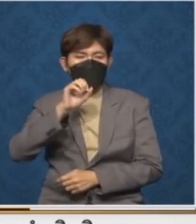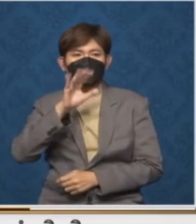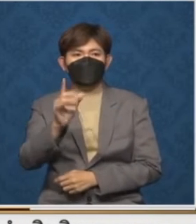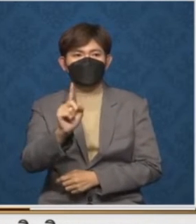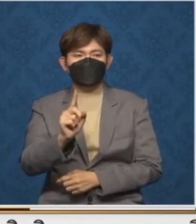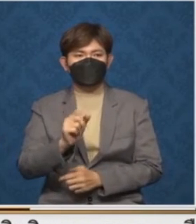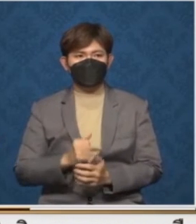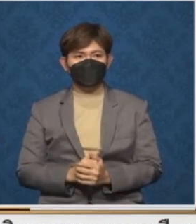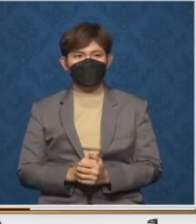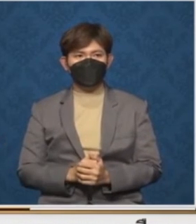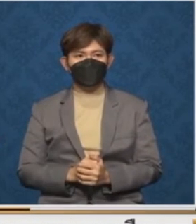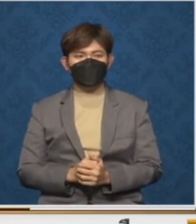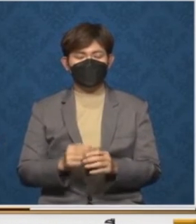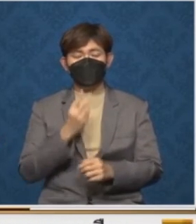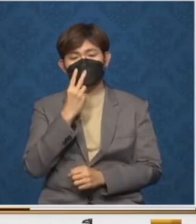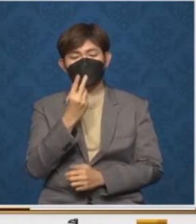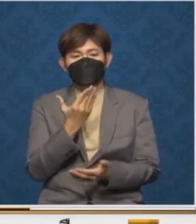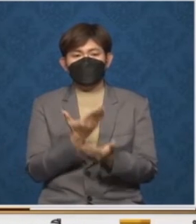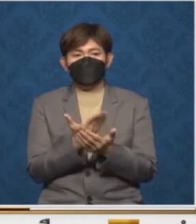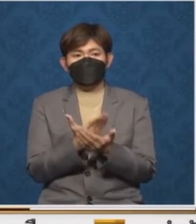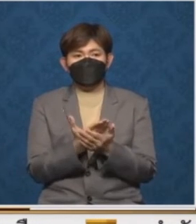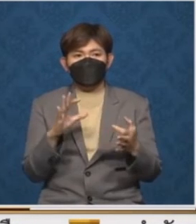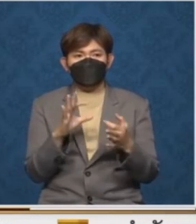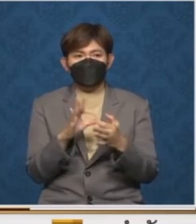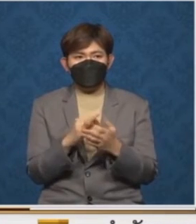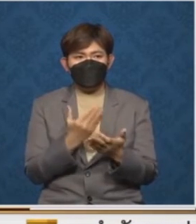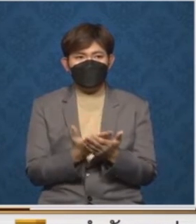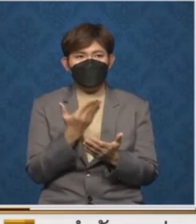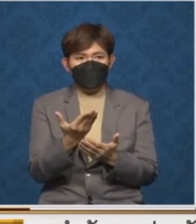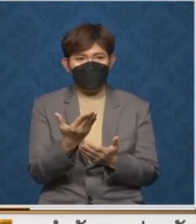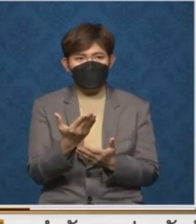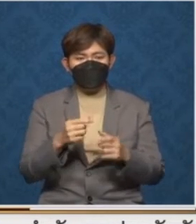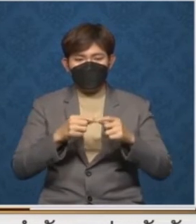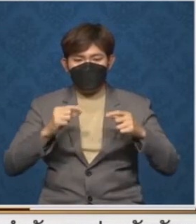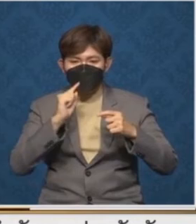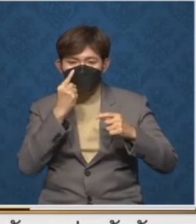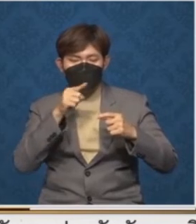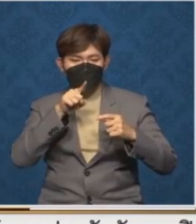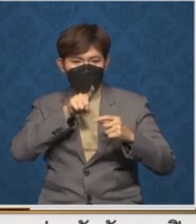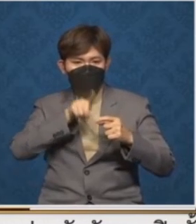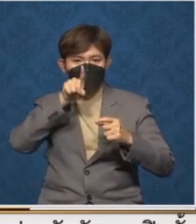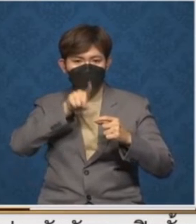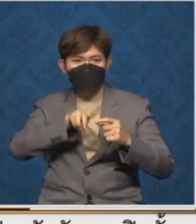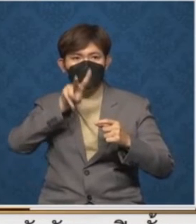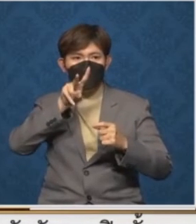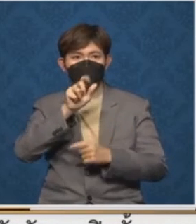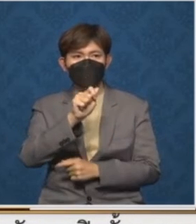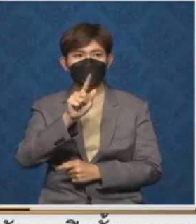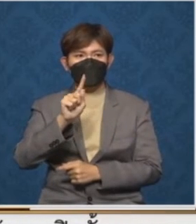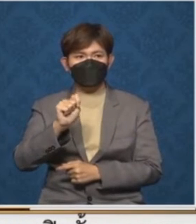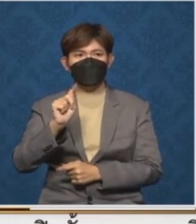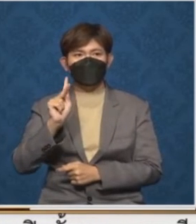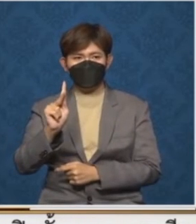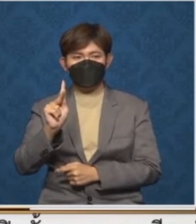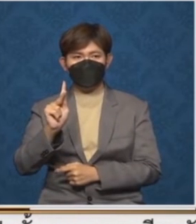กรม อ.ย.จะซืออยที่ 70 บาทแล้วกมีเคองหมายตกใจ ตกใจ คราวนี้ออกที่สถานีโทรธชอง 7ผมบอกเลยนะ ทุกข้อเทศ